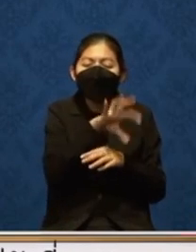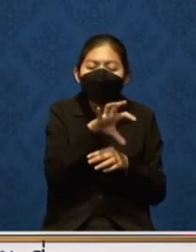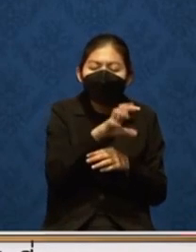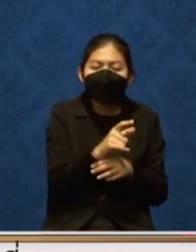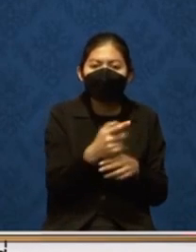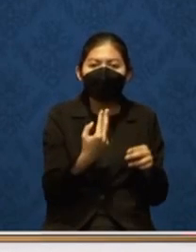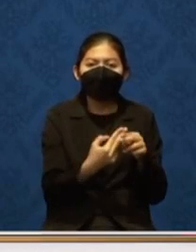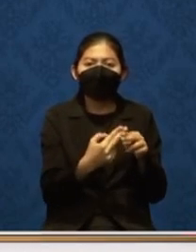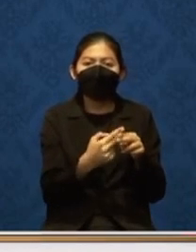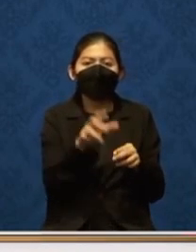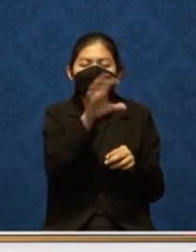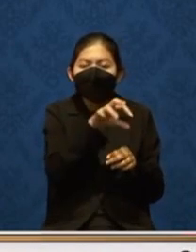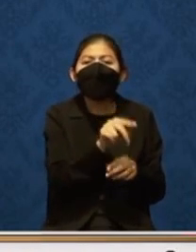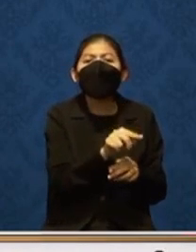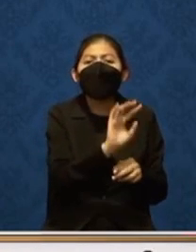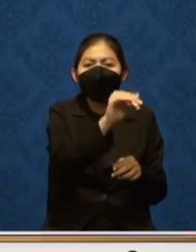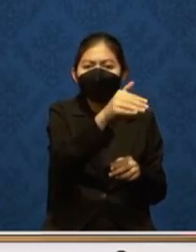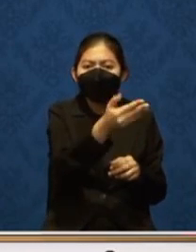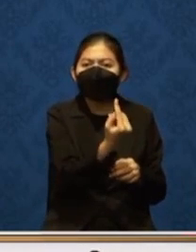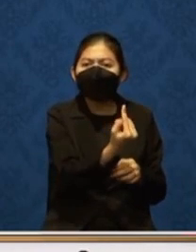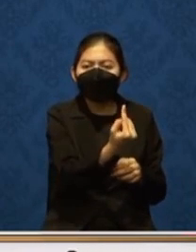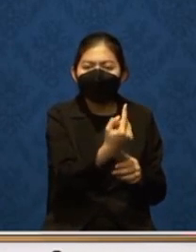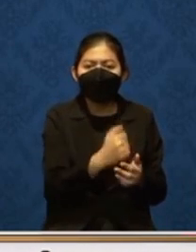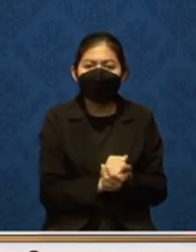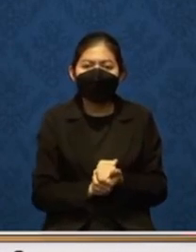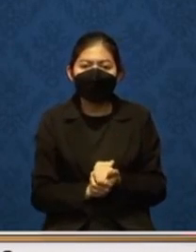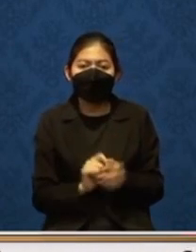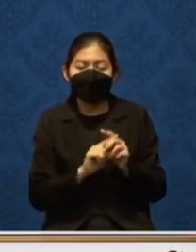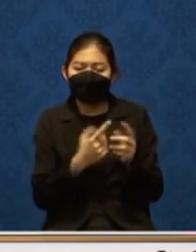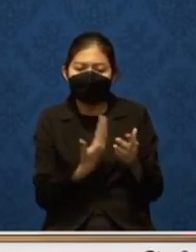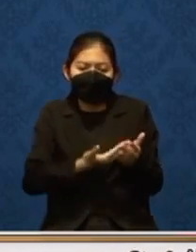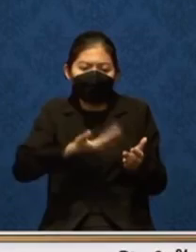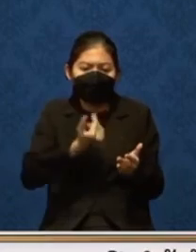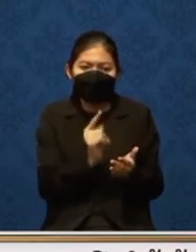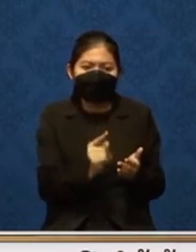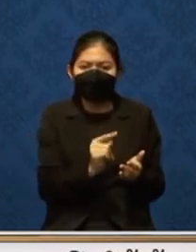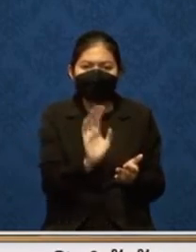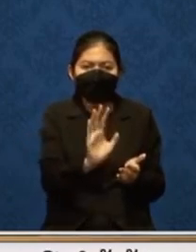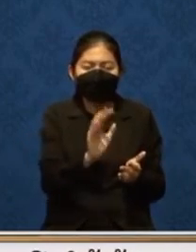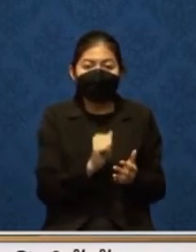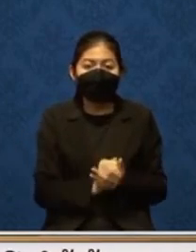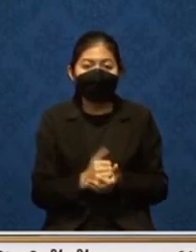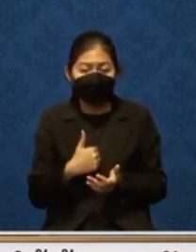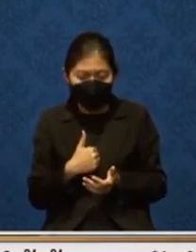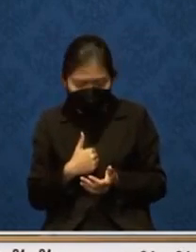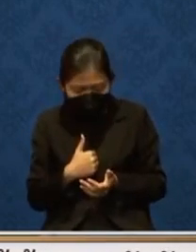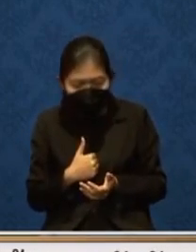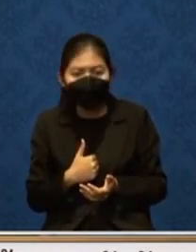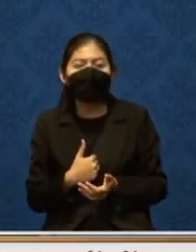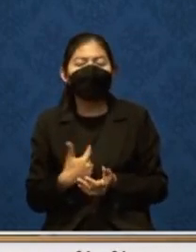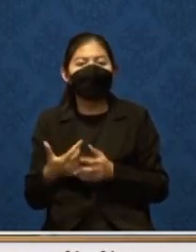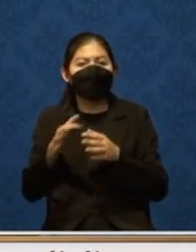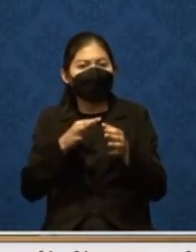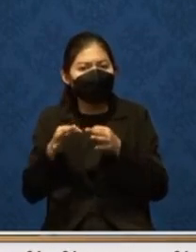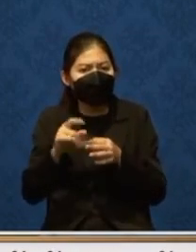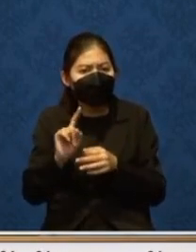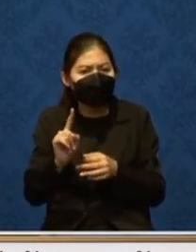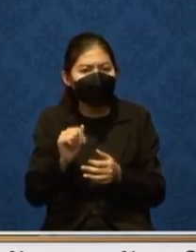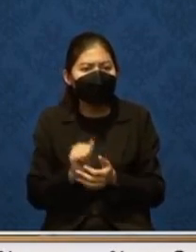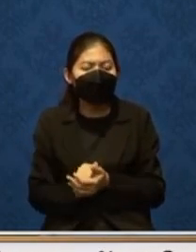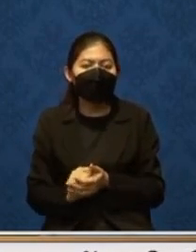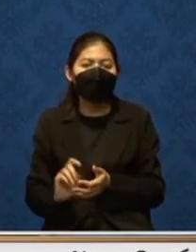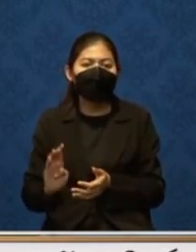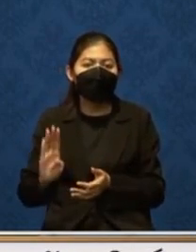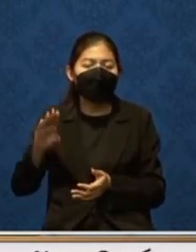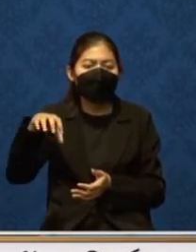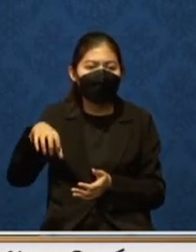อนาจัษ์ชิดชอบเท่านั้นครับซึก็มาถึงอกฤษการทผมจำเปนตพูดถครมทานคือบริษัซีลาชัยบุร